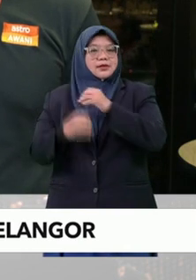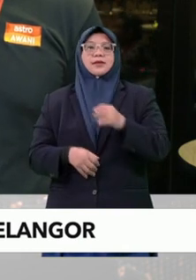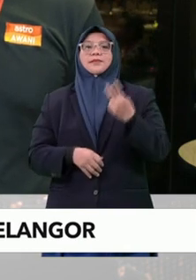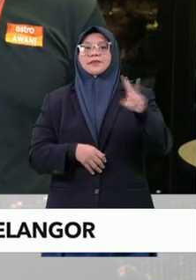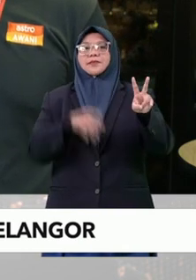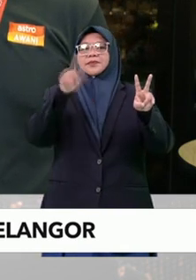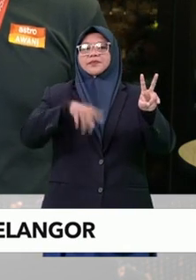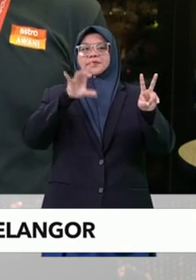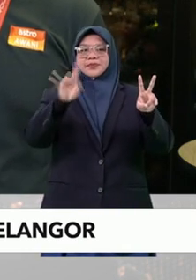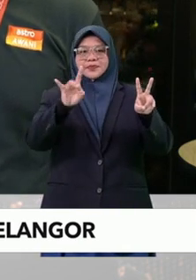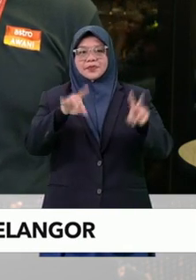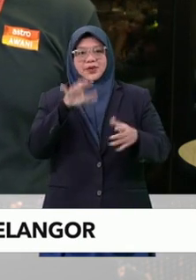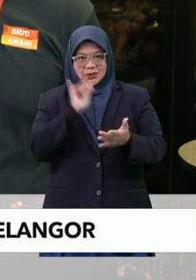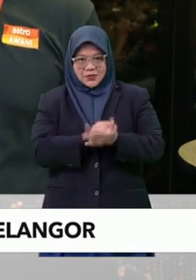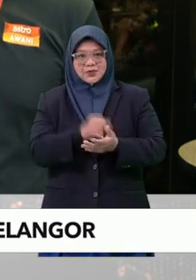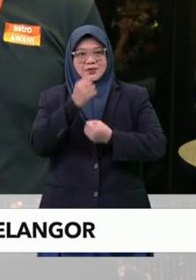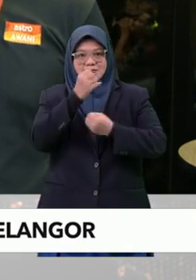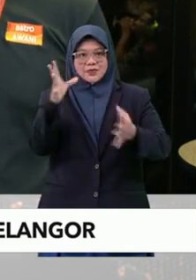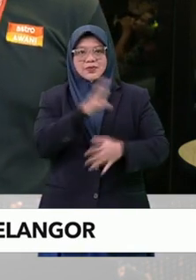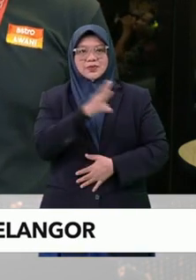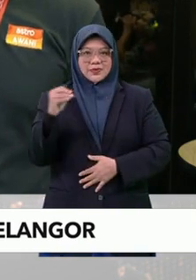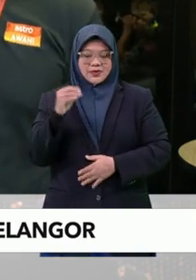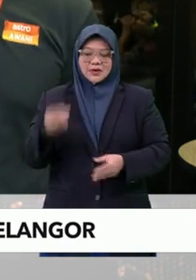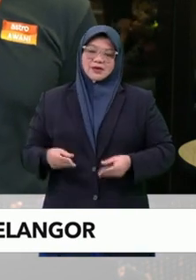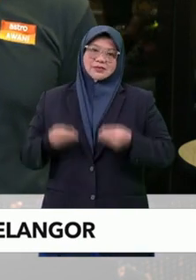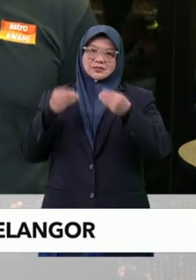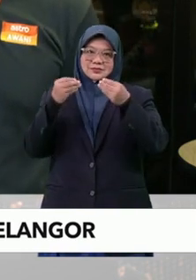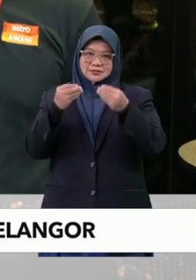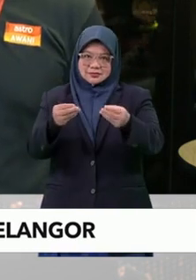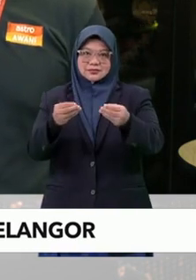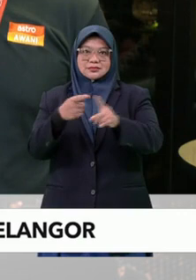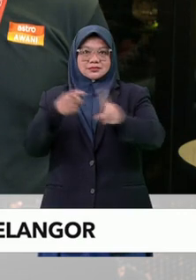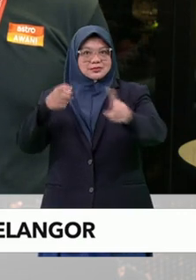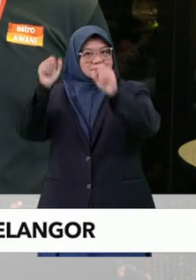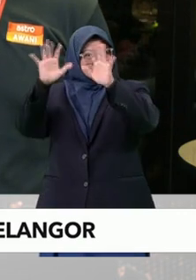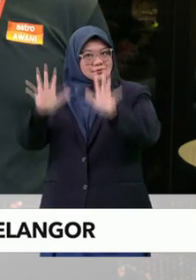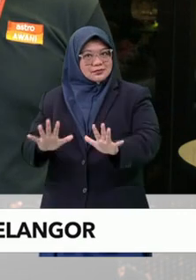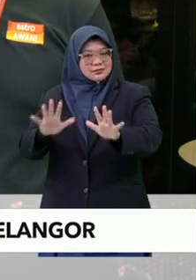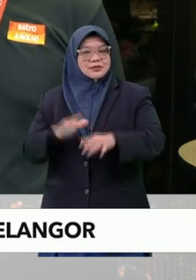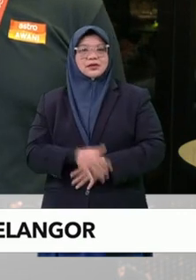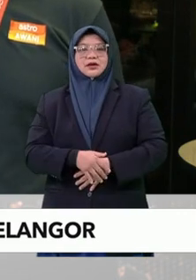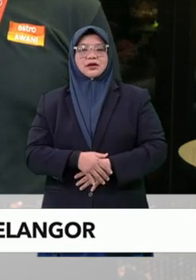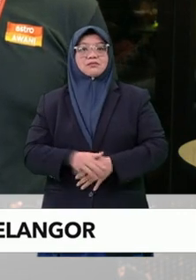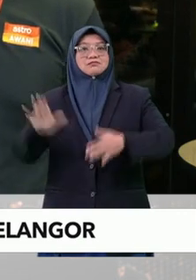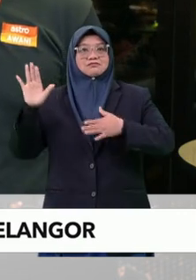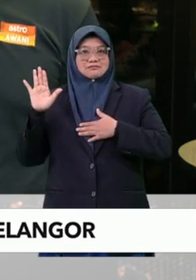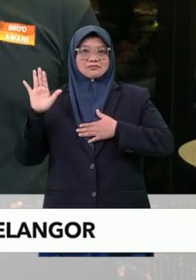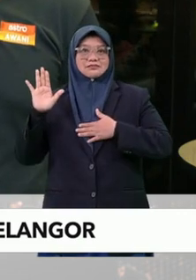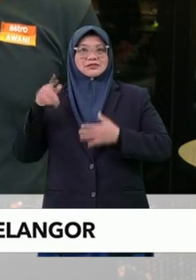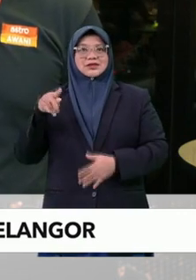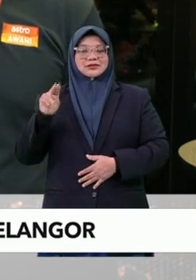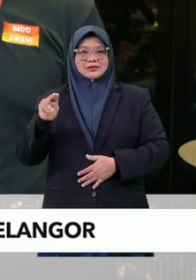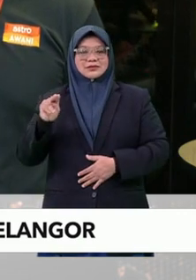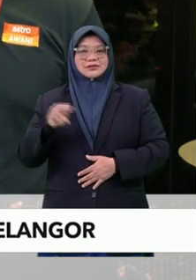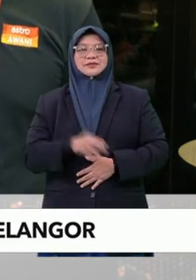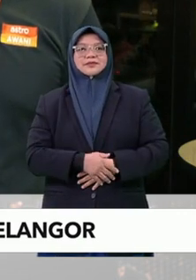ogas depan era itu dapat saya bawakan sebenarnya dan kita akan berikan langsung daripada Salam Ini orang yang tawaran kelancaran tawaran perkataan snow